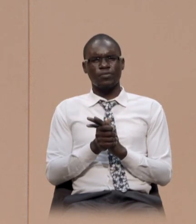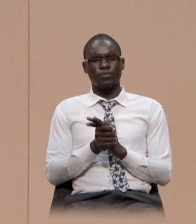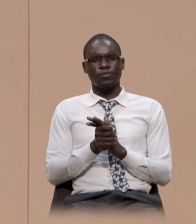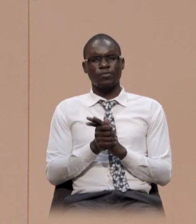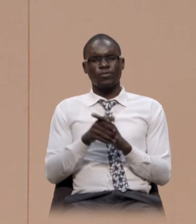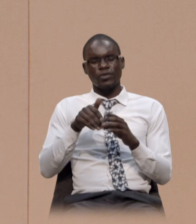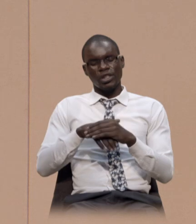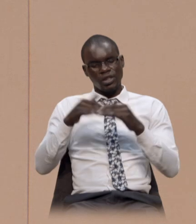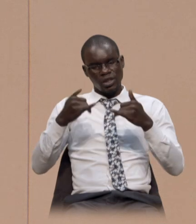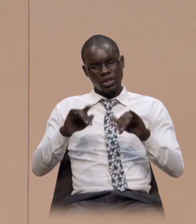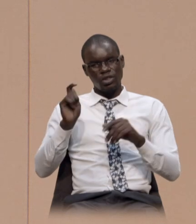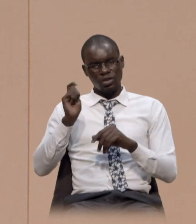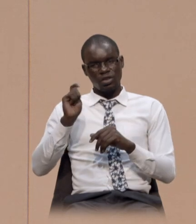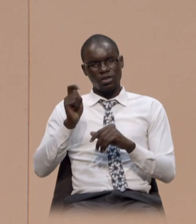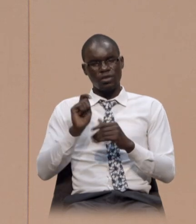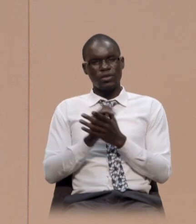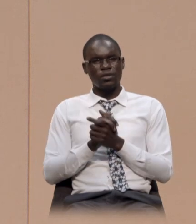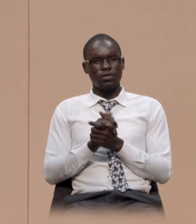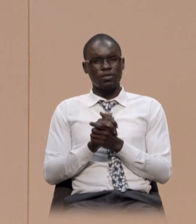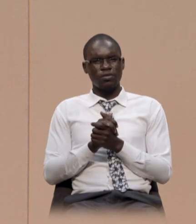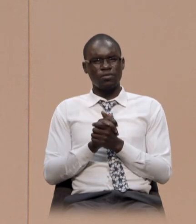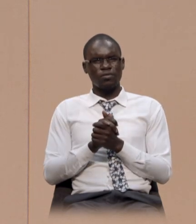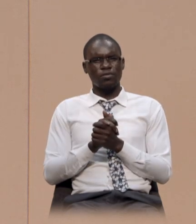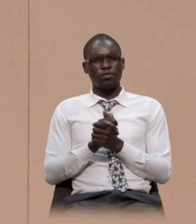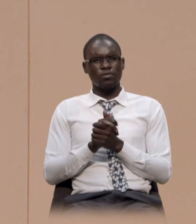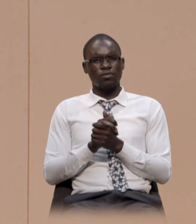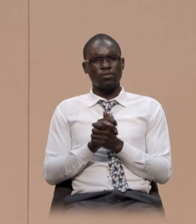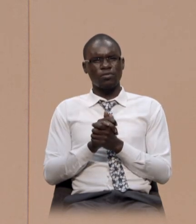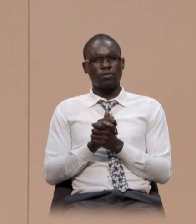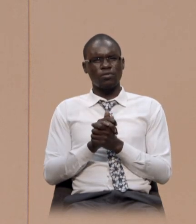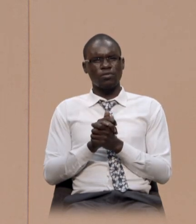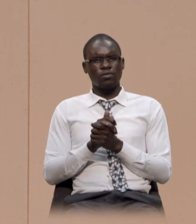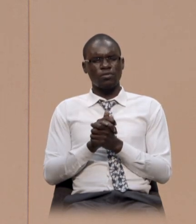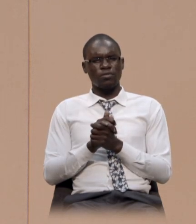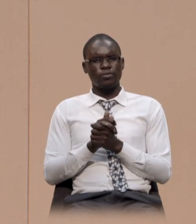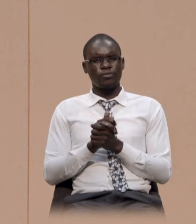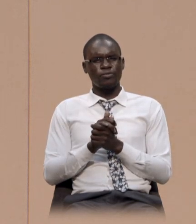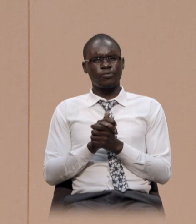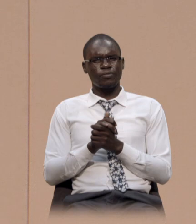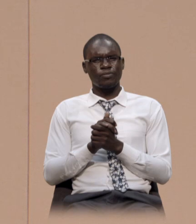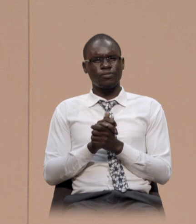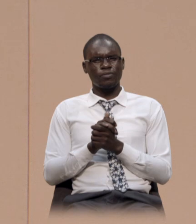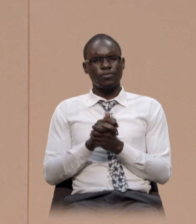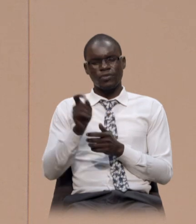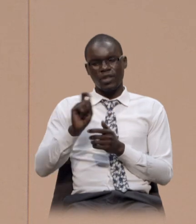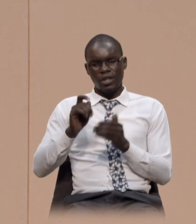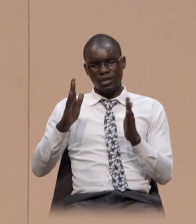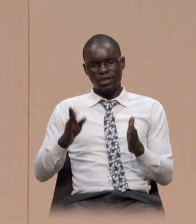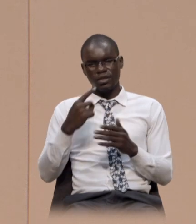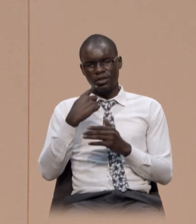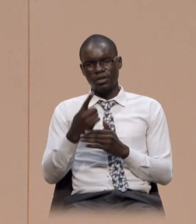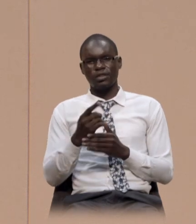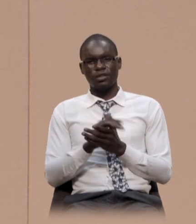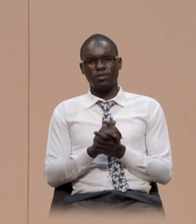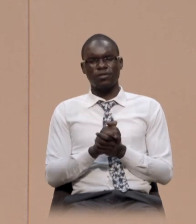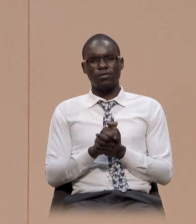Agano Jipya karibu na mwisho ya Ufunuo. Kule inapakana na Ufunuo. Na hii mwandishi huyu